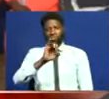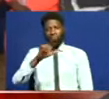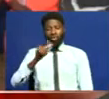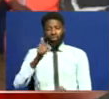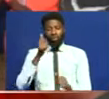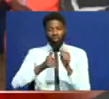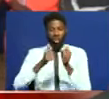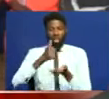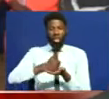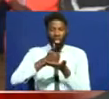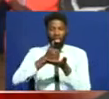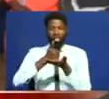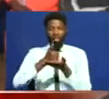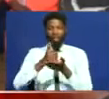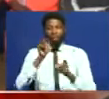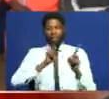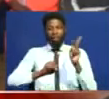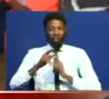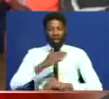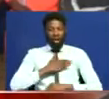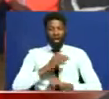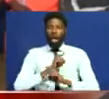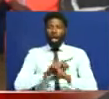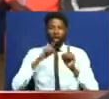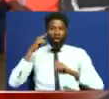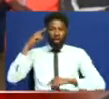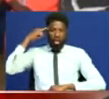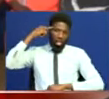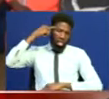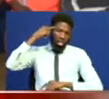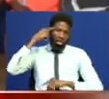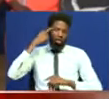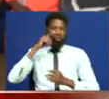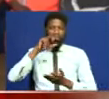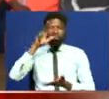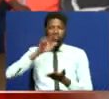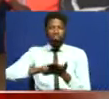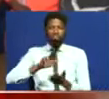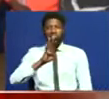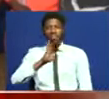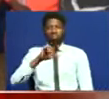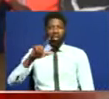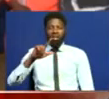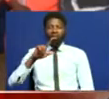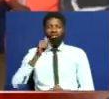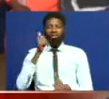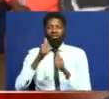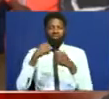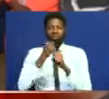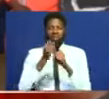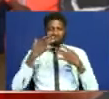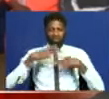Tusishurutishe kupitisha zile zenye zitaumiza watu wetu vile tulifanya kwa